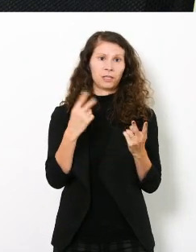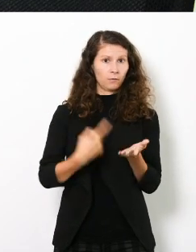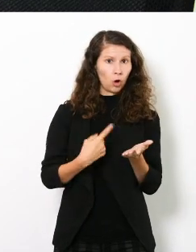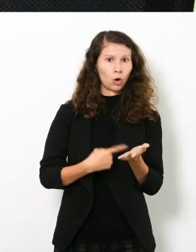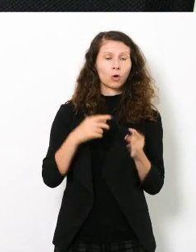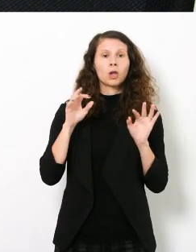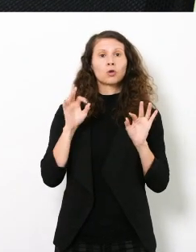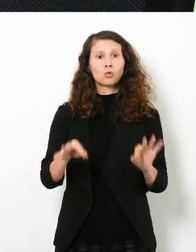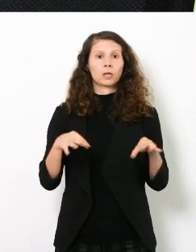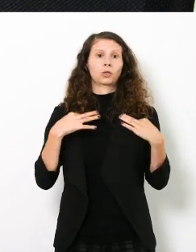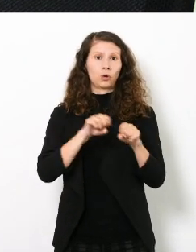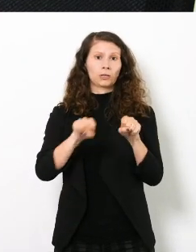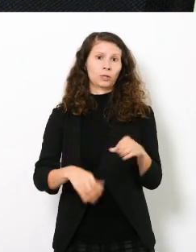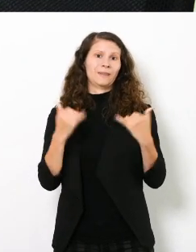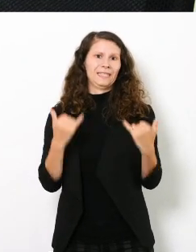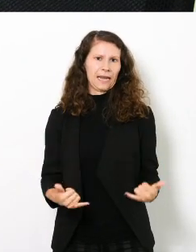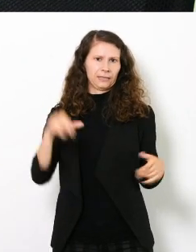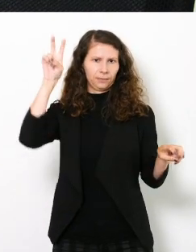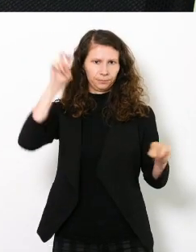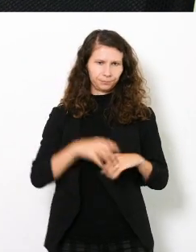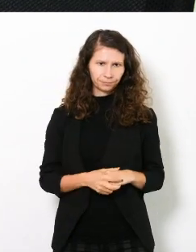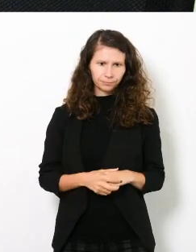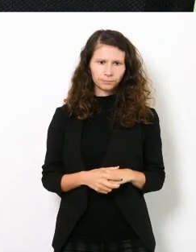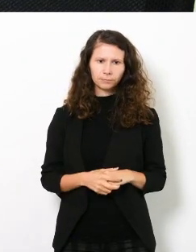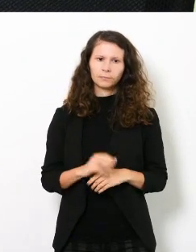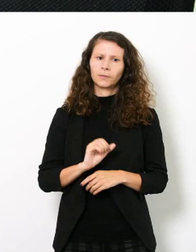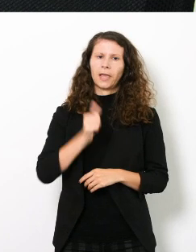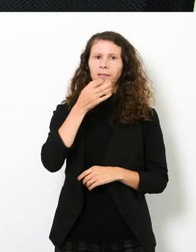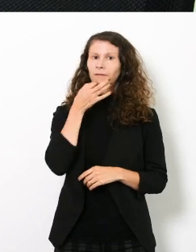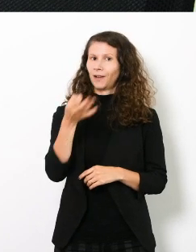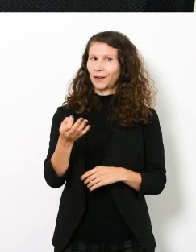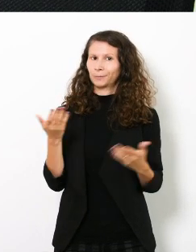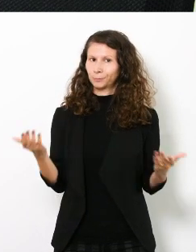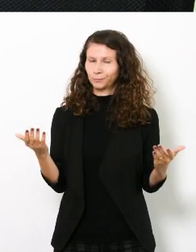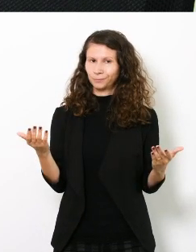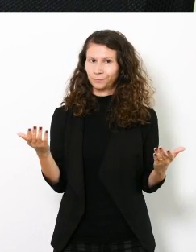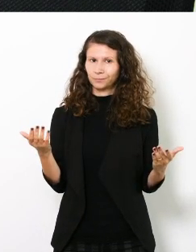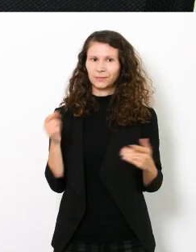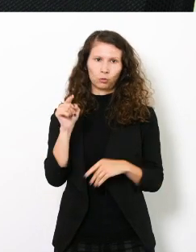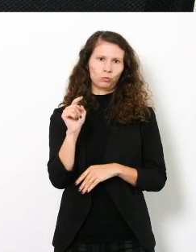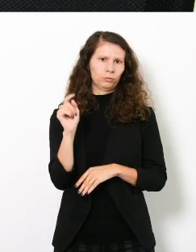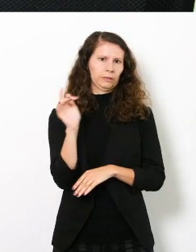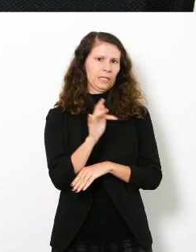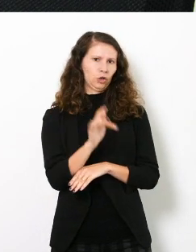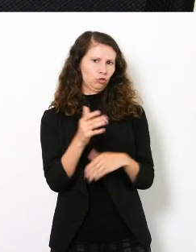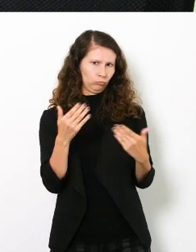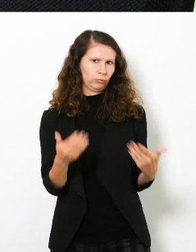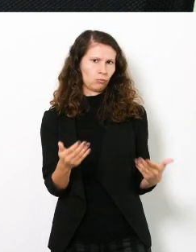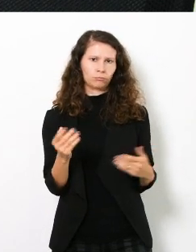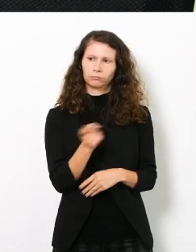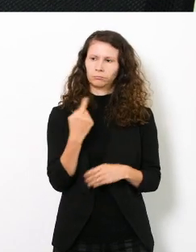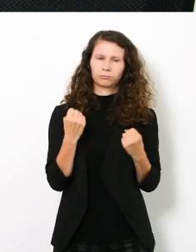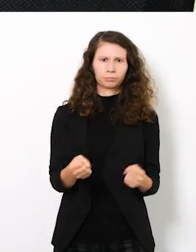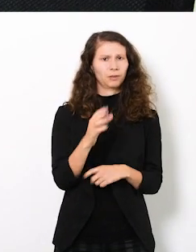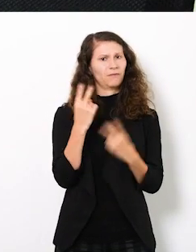gutes Gesundheitssystem jetzt. Und meine erste Frage, Sie stehen dem kritisch gegenüber, was eine unserer